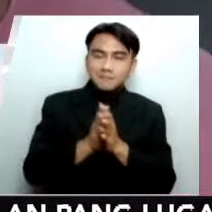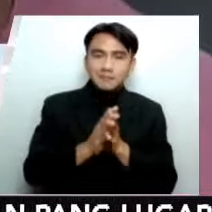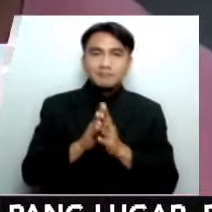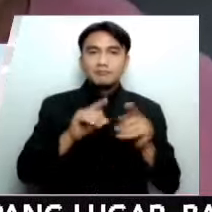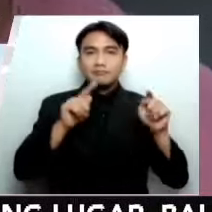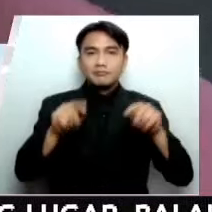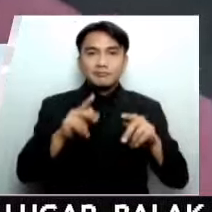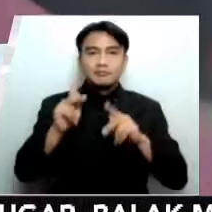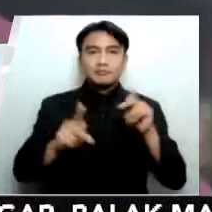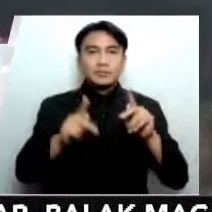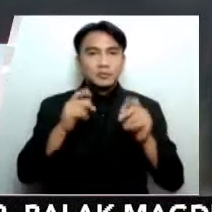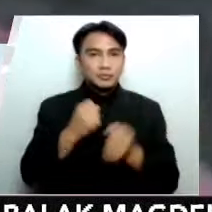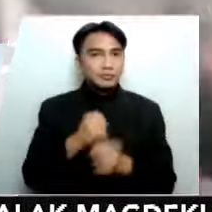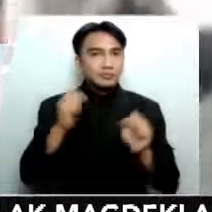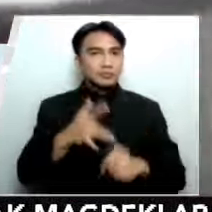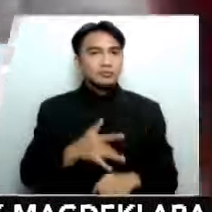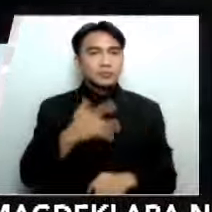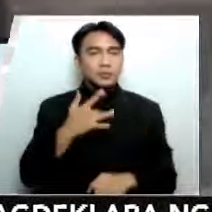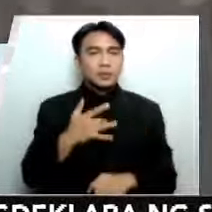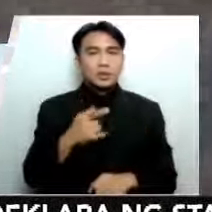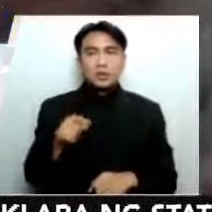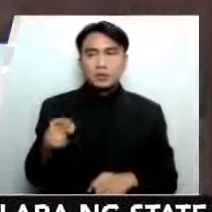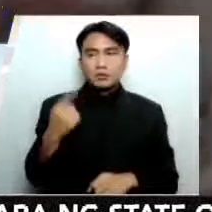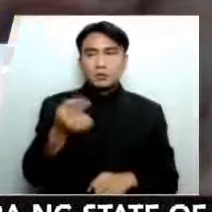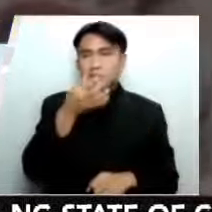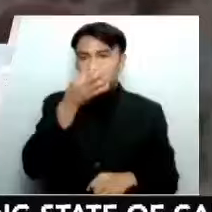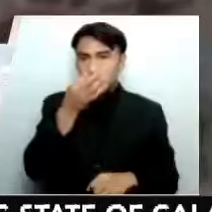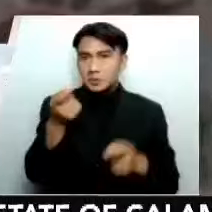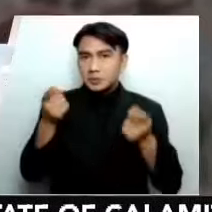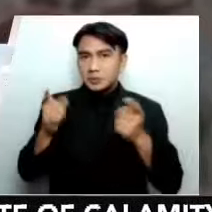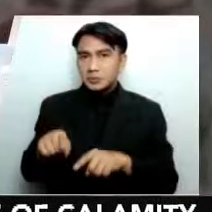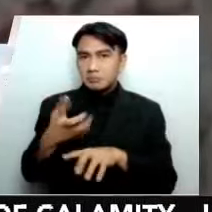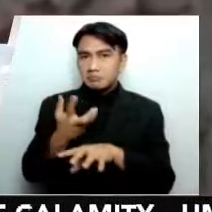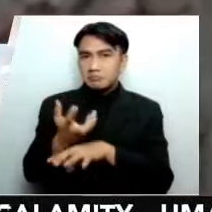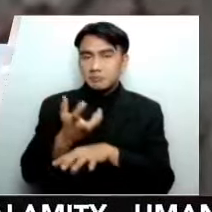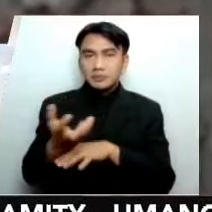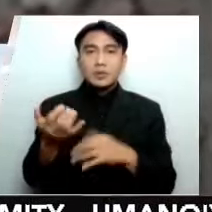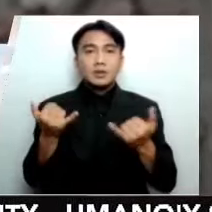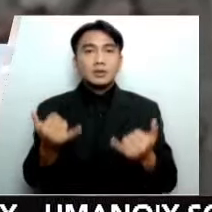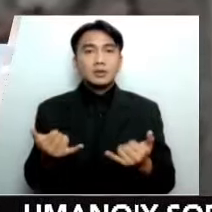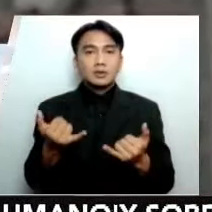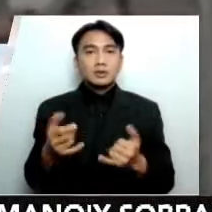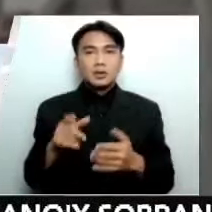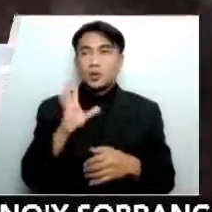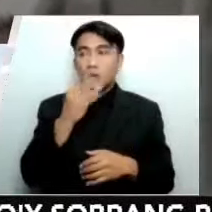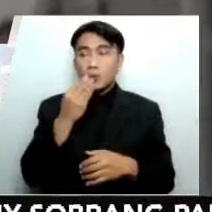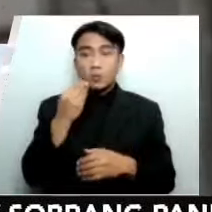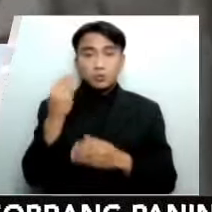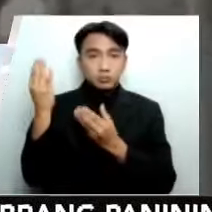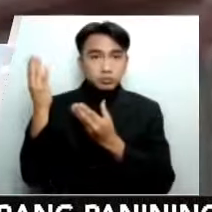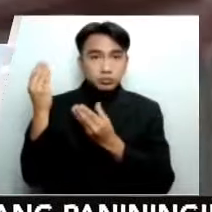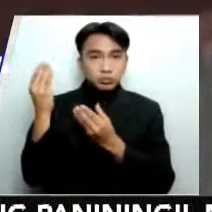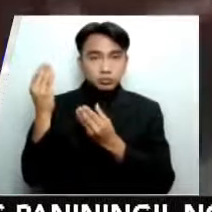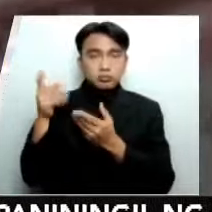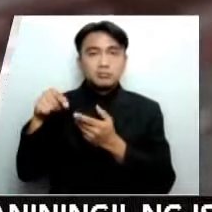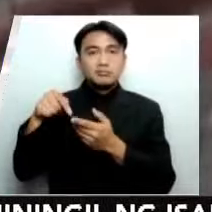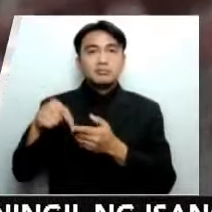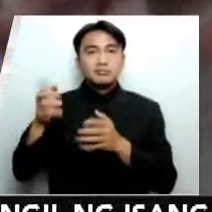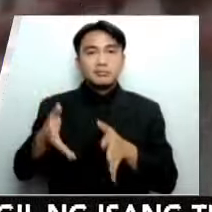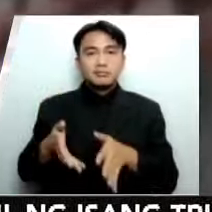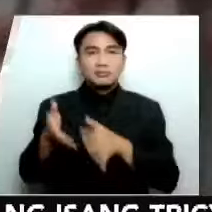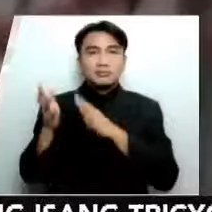Talagang isolated lang talaga yan. Sinusubukan pa naming makuna ng pahayagang uploader ng TikTok video na may account name na Saigin